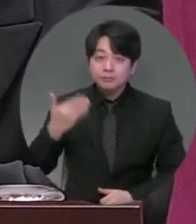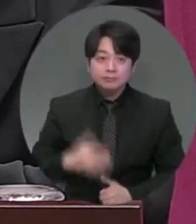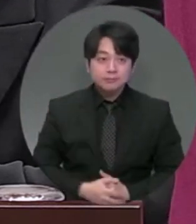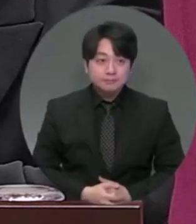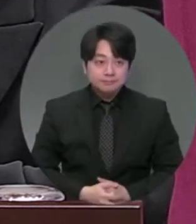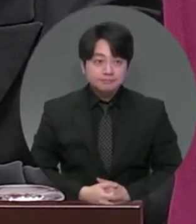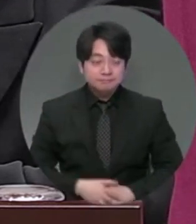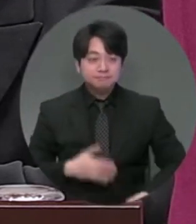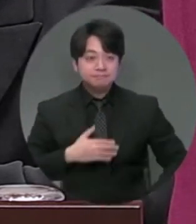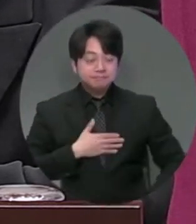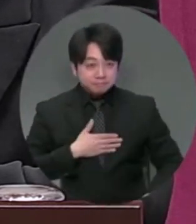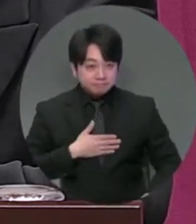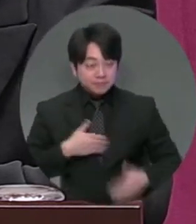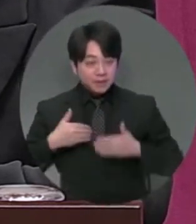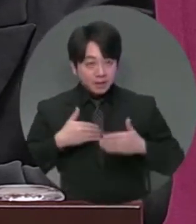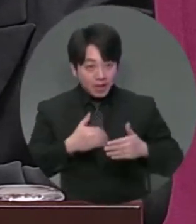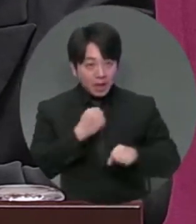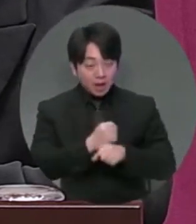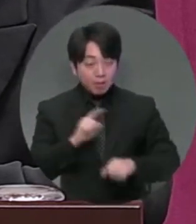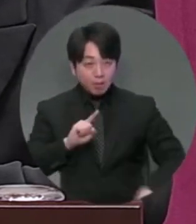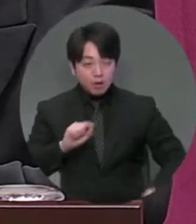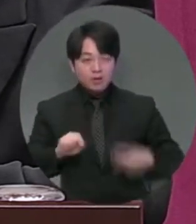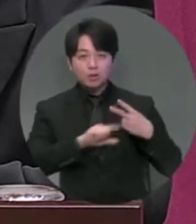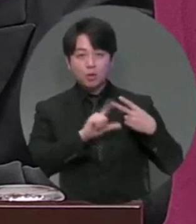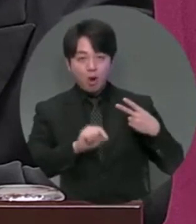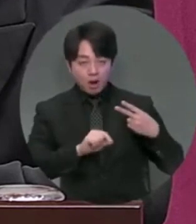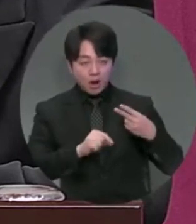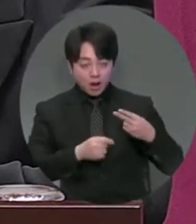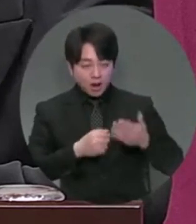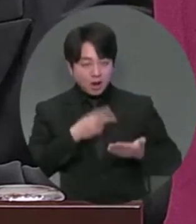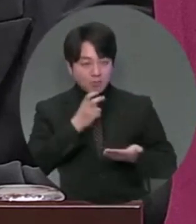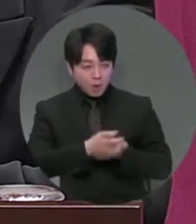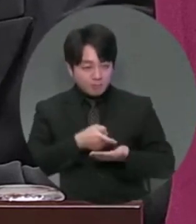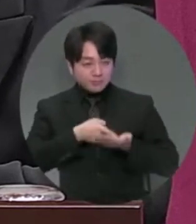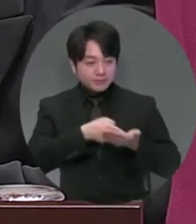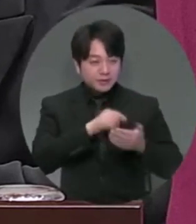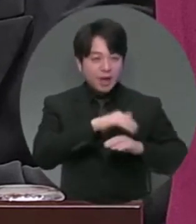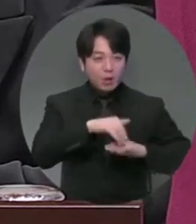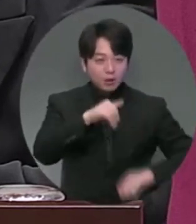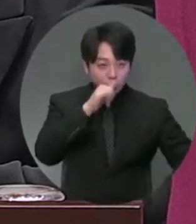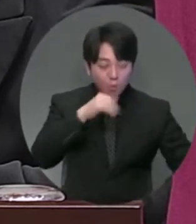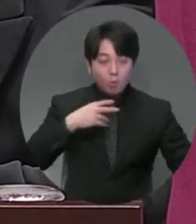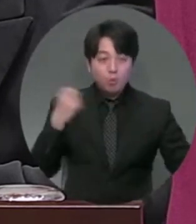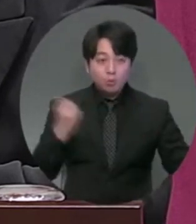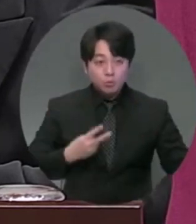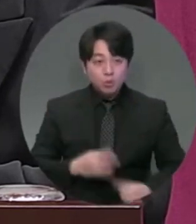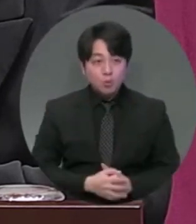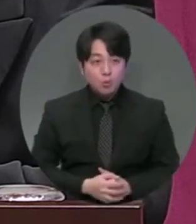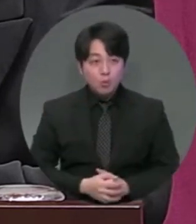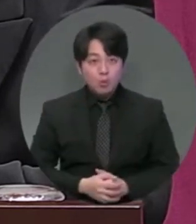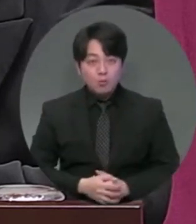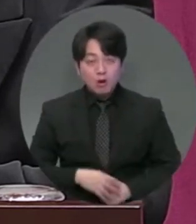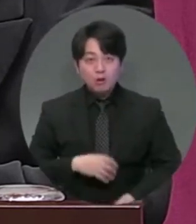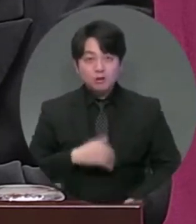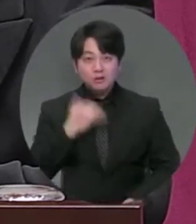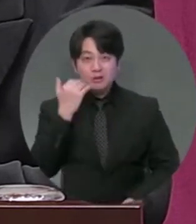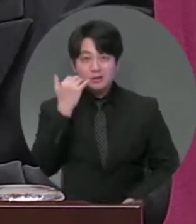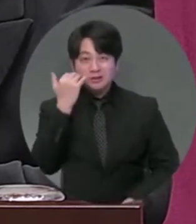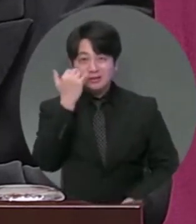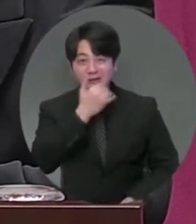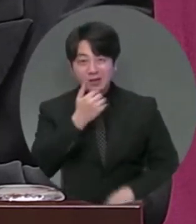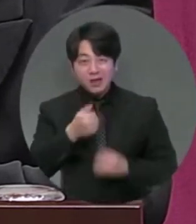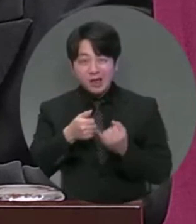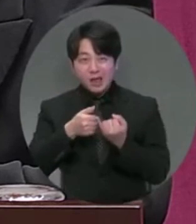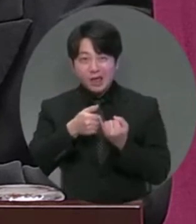제시카법 지금 2월에 발의할 것이고요 그리고 사후치료 감호제로 해서 어떤 성범죄를 연속적으로 구하는